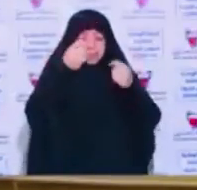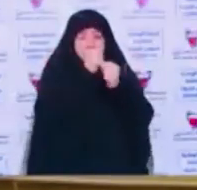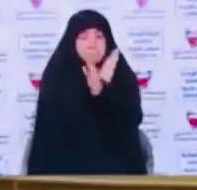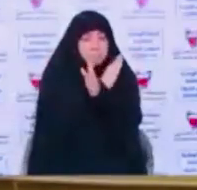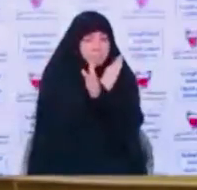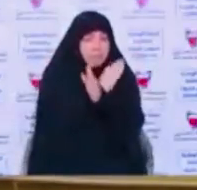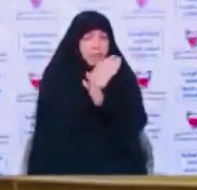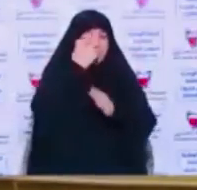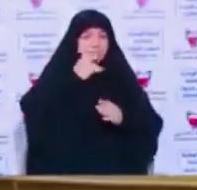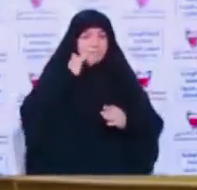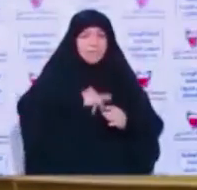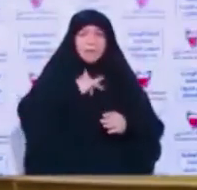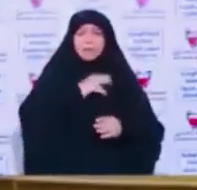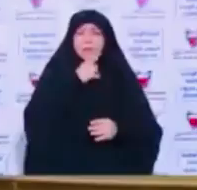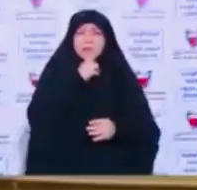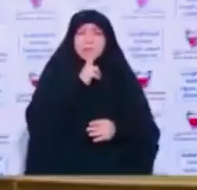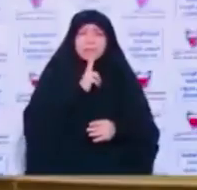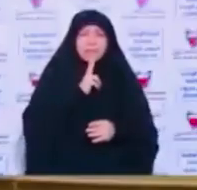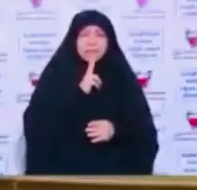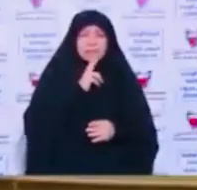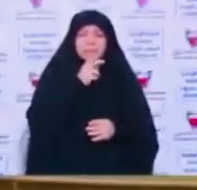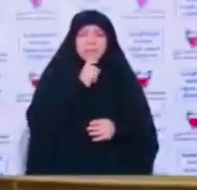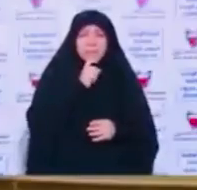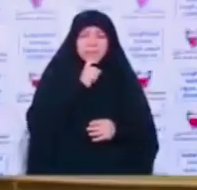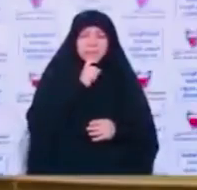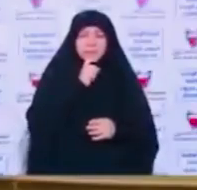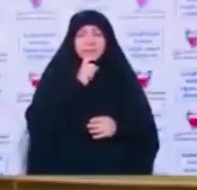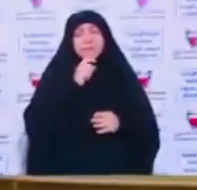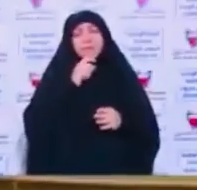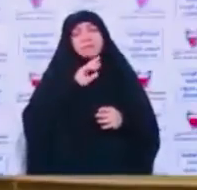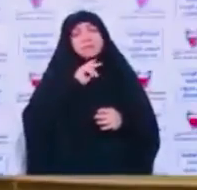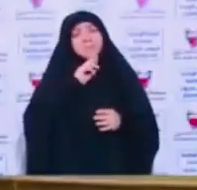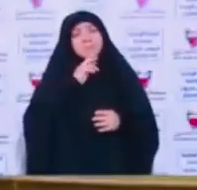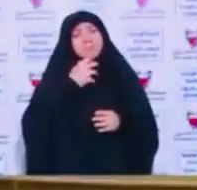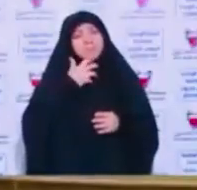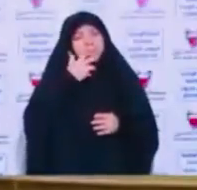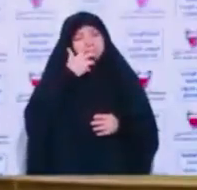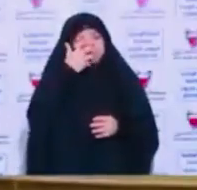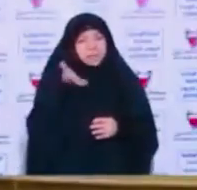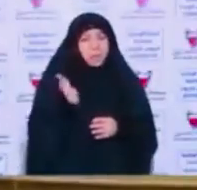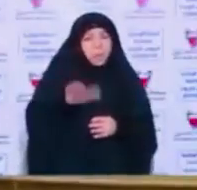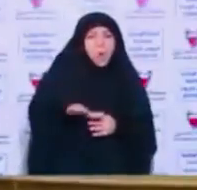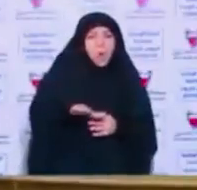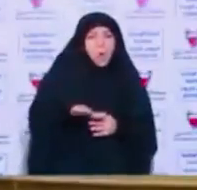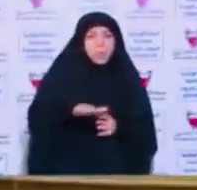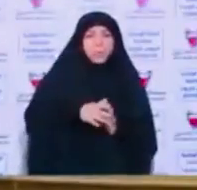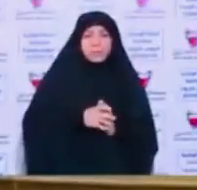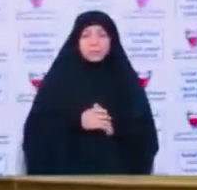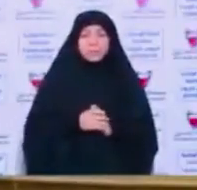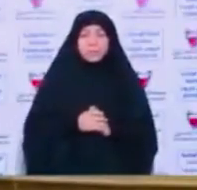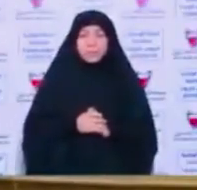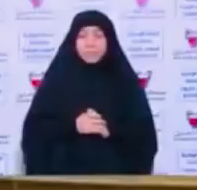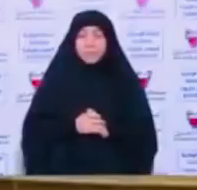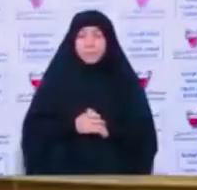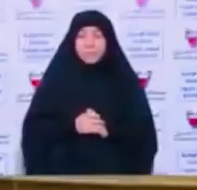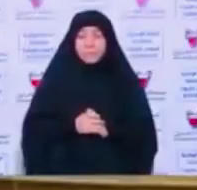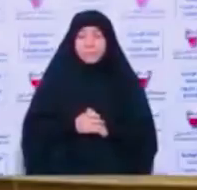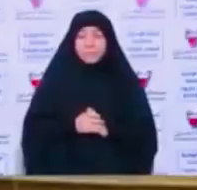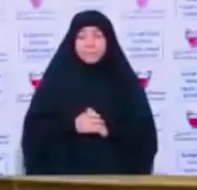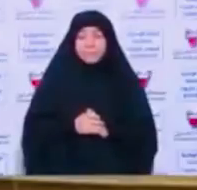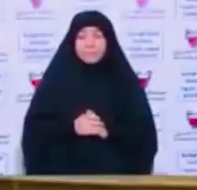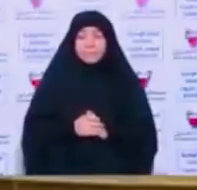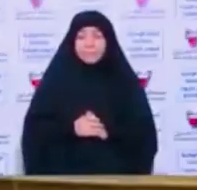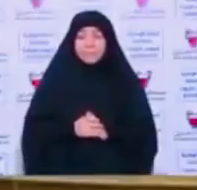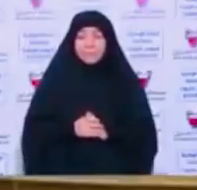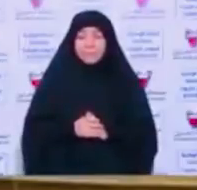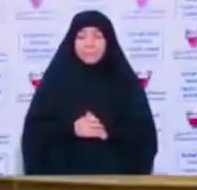كنوع من الوسيلة لانتشاره في جسم الإنسان. فهذه المضادات تكون هي أساسا موجودة في دم الإنسان، ولكن